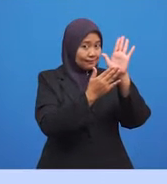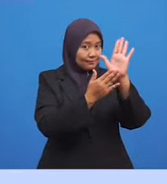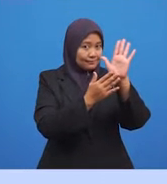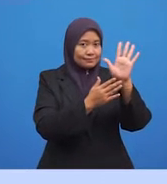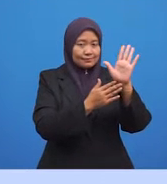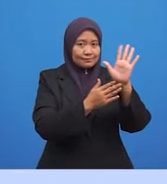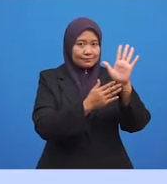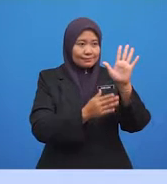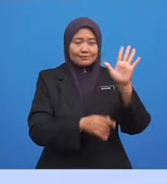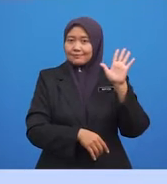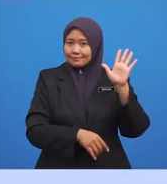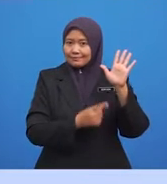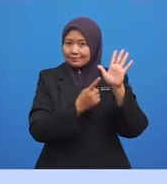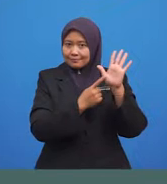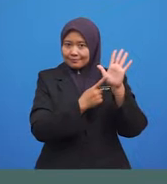Bagus!